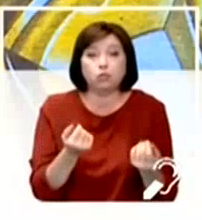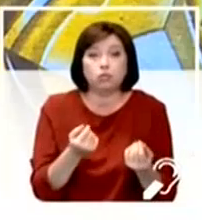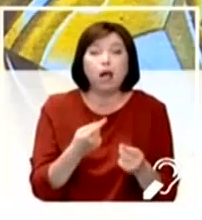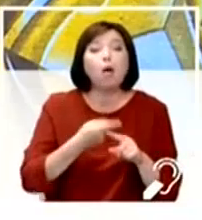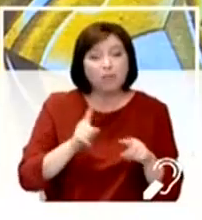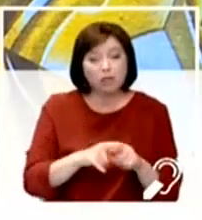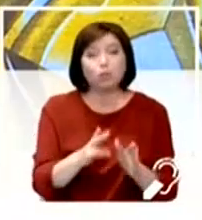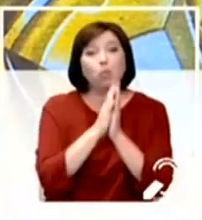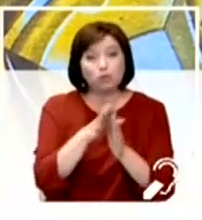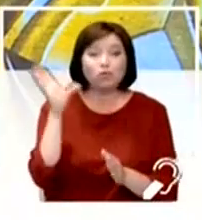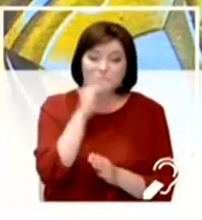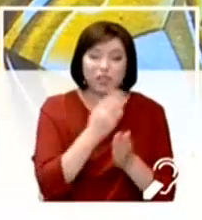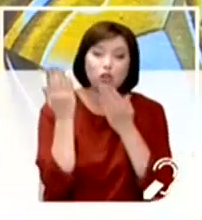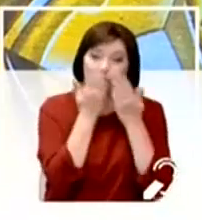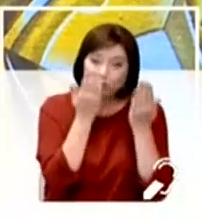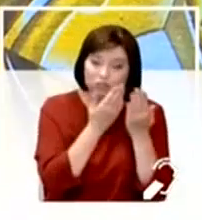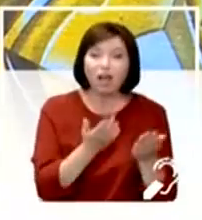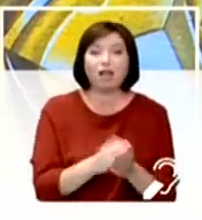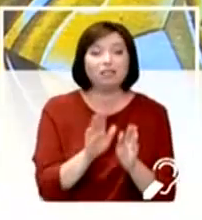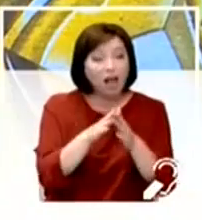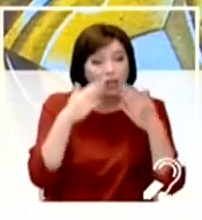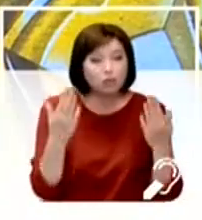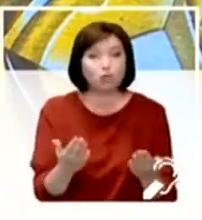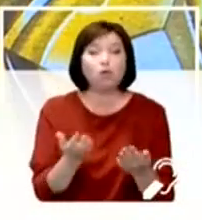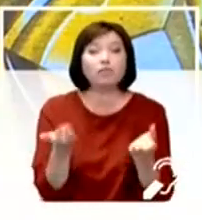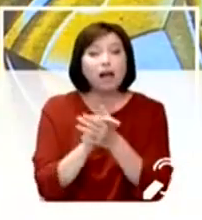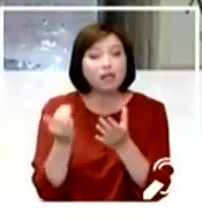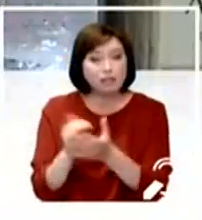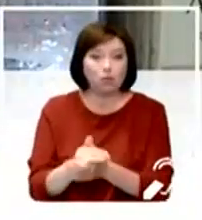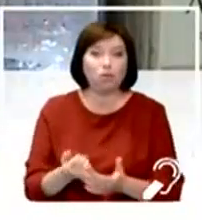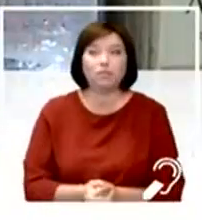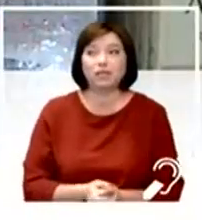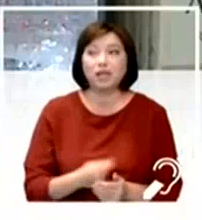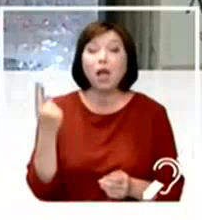să faceți toți care ne ascultă și care ne privesc ca cartea să devie carte.